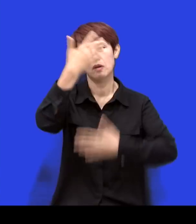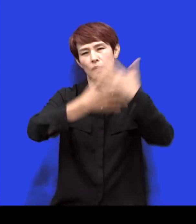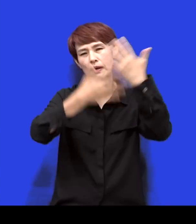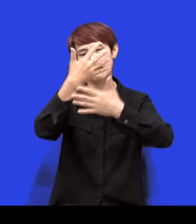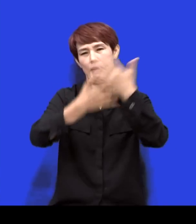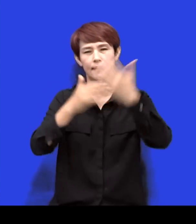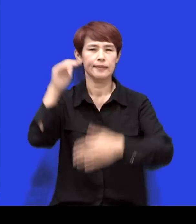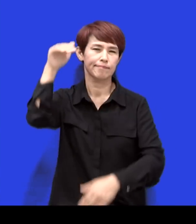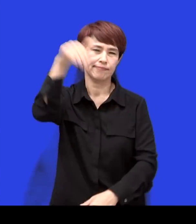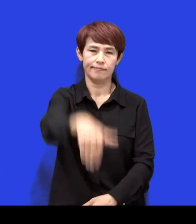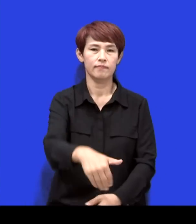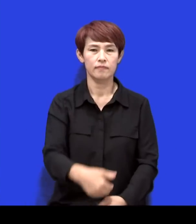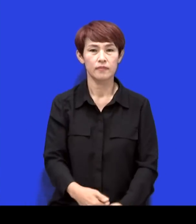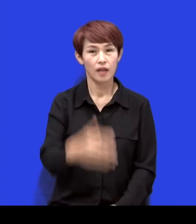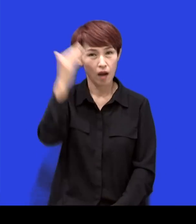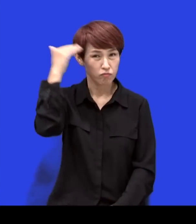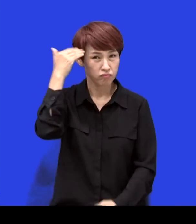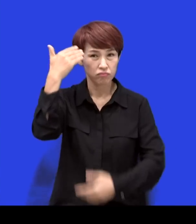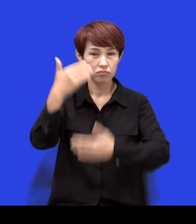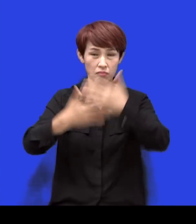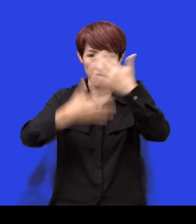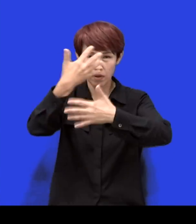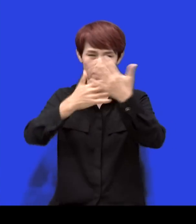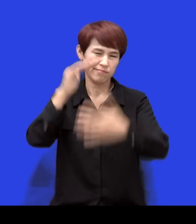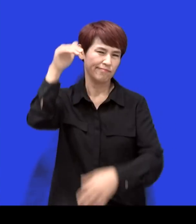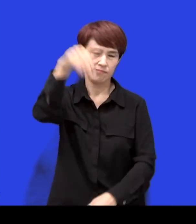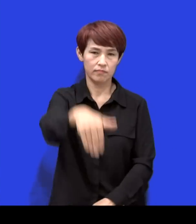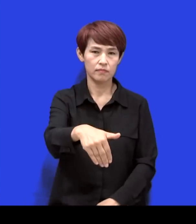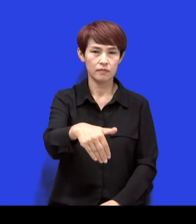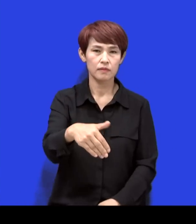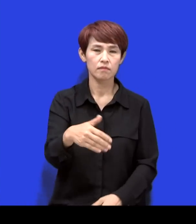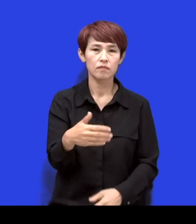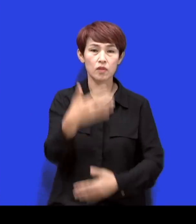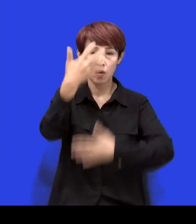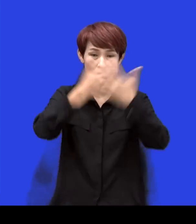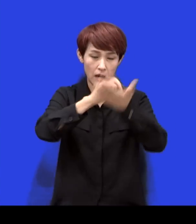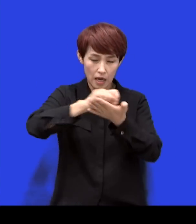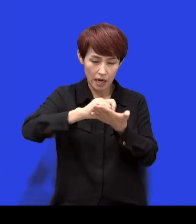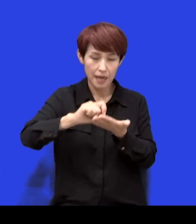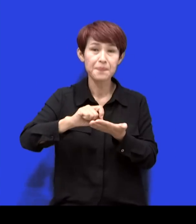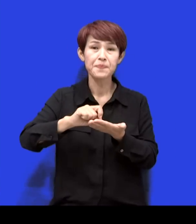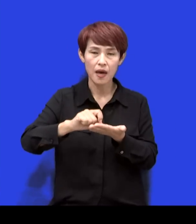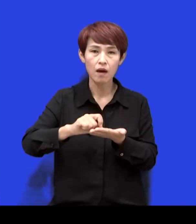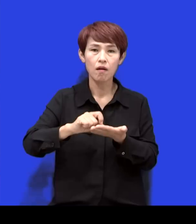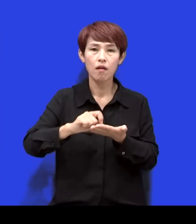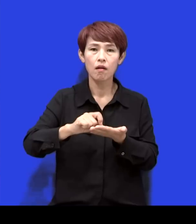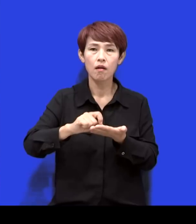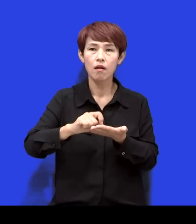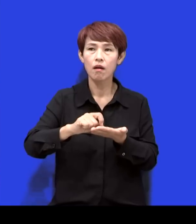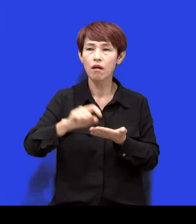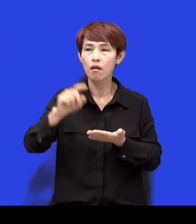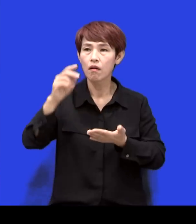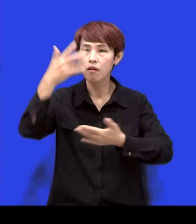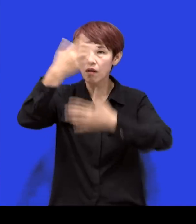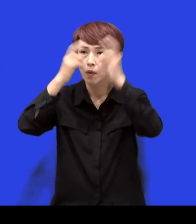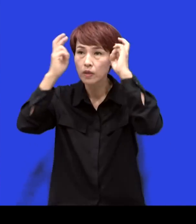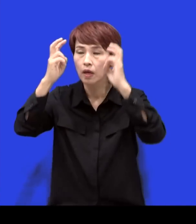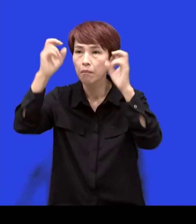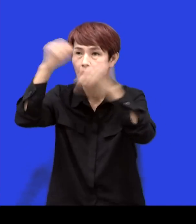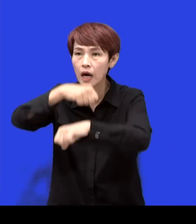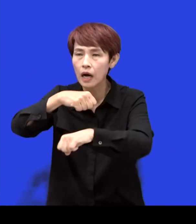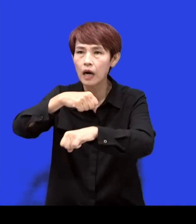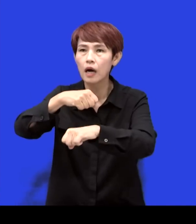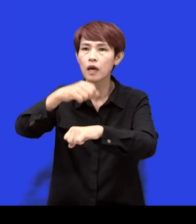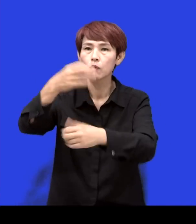2007년 무렵부터요? 예, 그때부터 한국 영화가 힘들어져서 네. 그때는 이제 시나리오를 다 쓰면 영화사가 망하고 그 잔금을 못